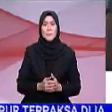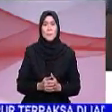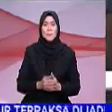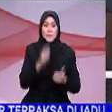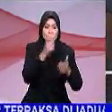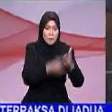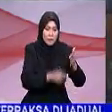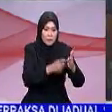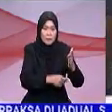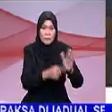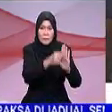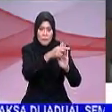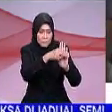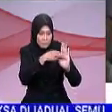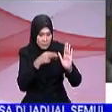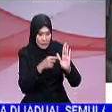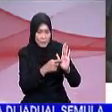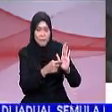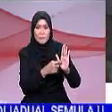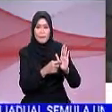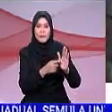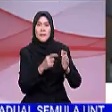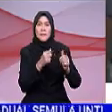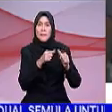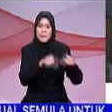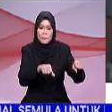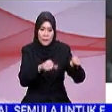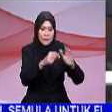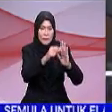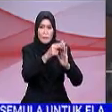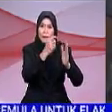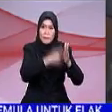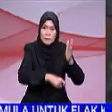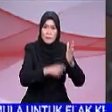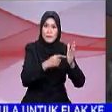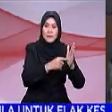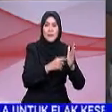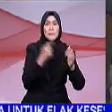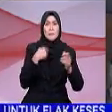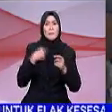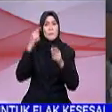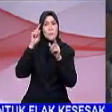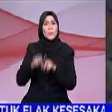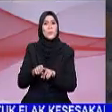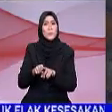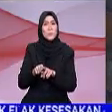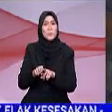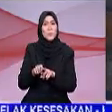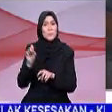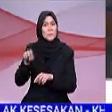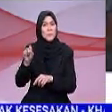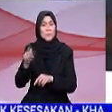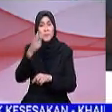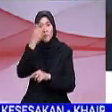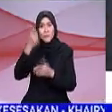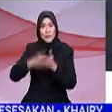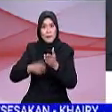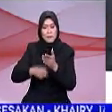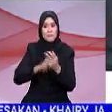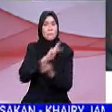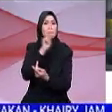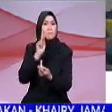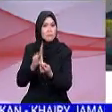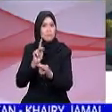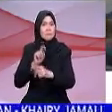diorang tanda kan diorang buat tanda harga kan. Jadi makcik setujulah. Sebab harga dia